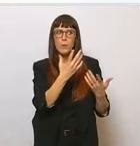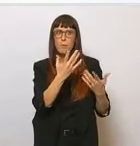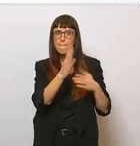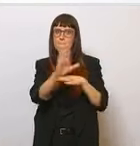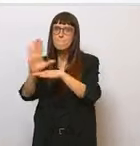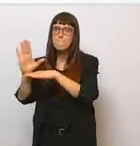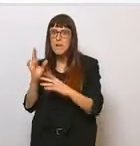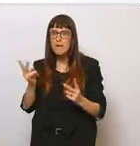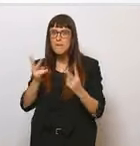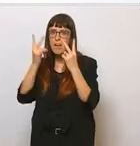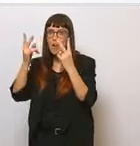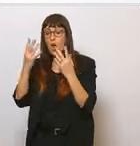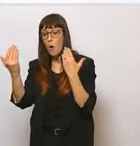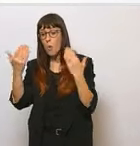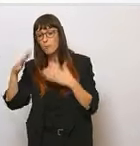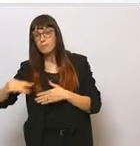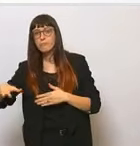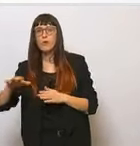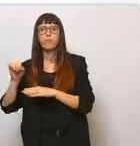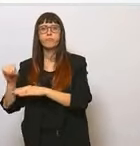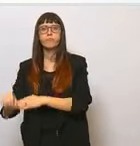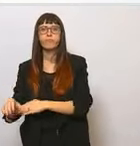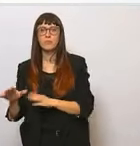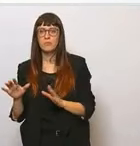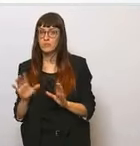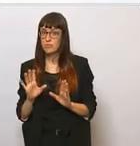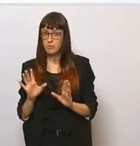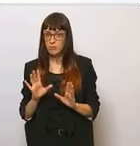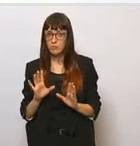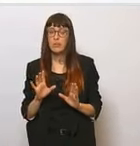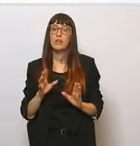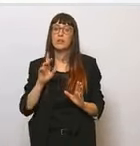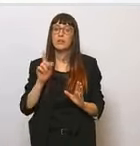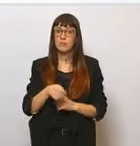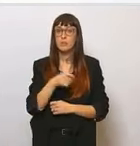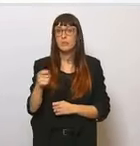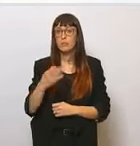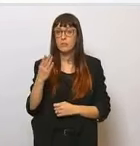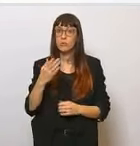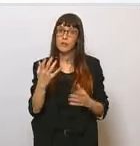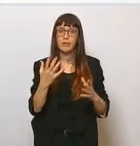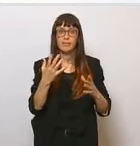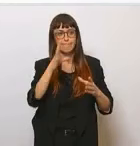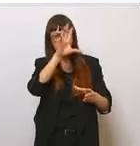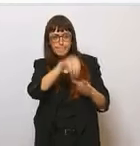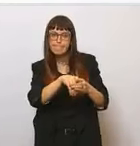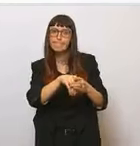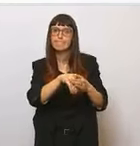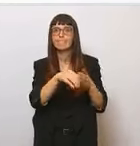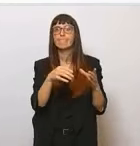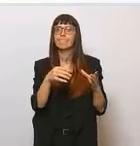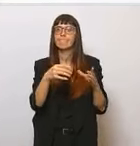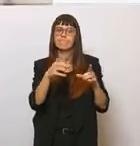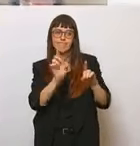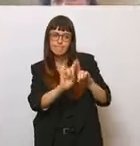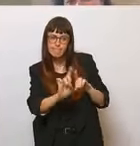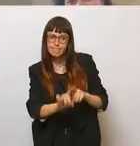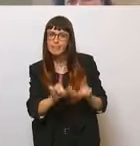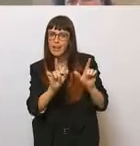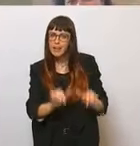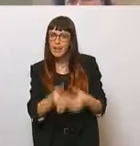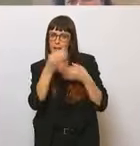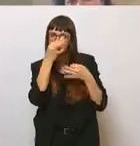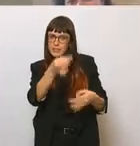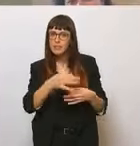de très général, de très concret et de très général en même temps. Donc, il faudra à un moment donné que Mme Vestager dit, ça veut dire exactement ça.